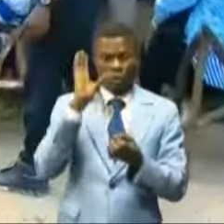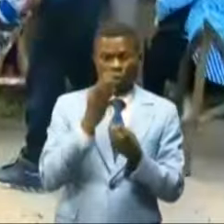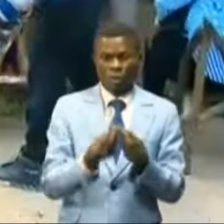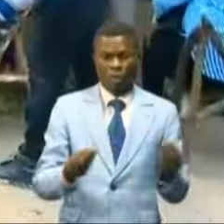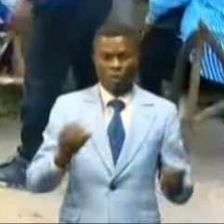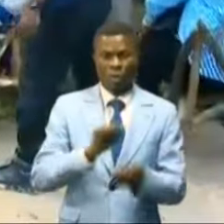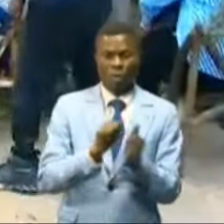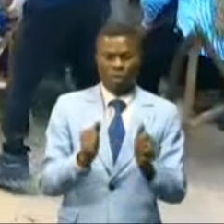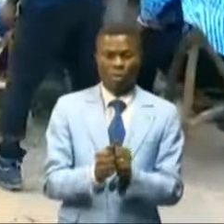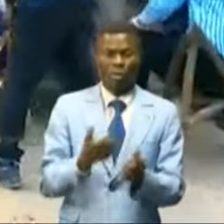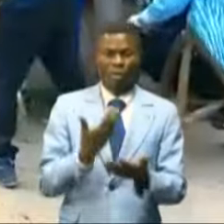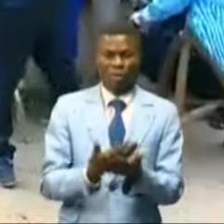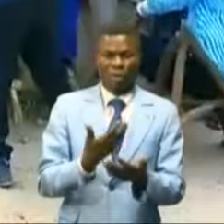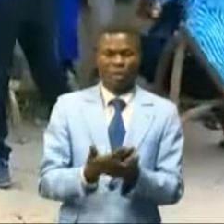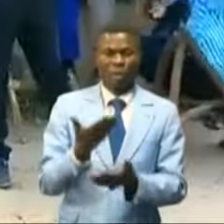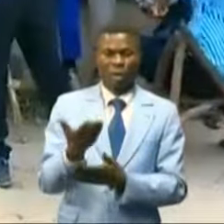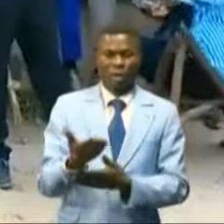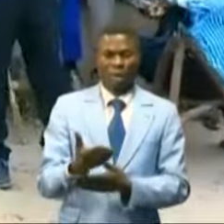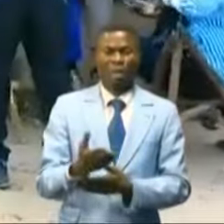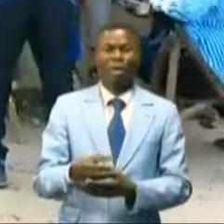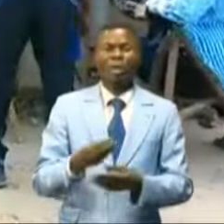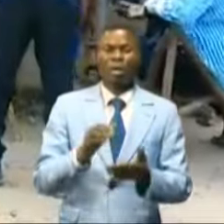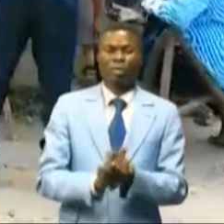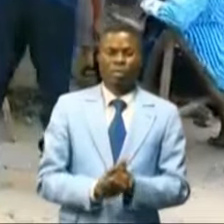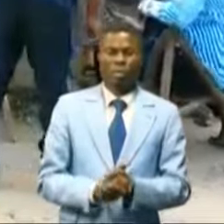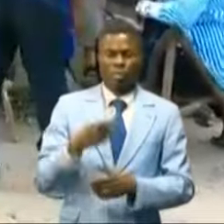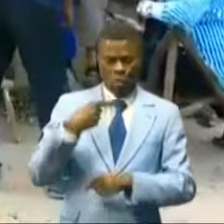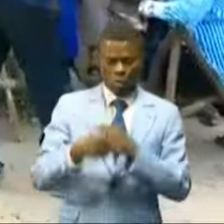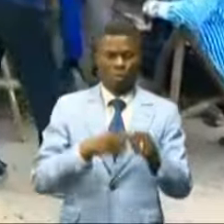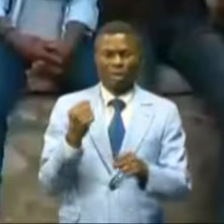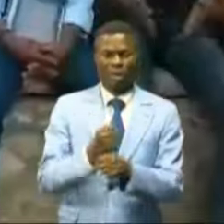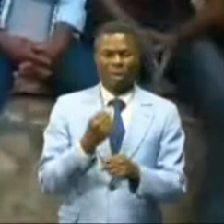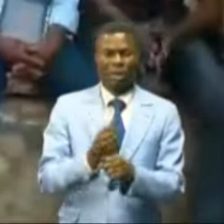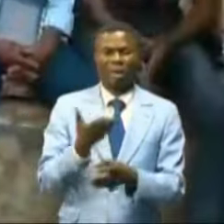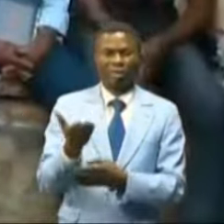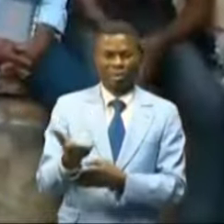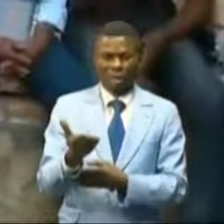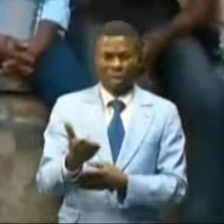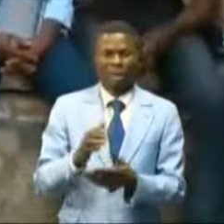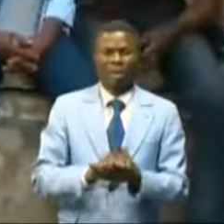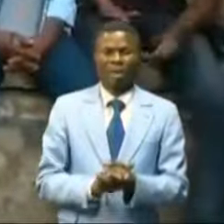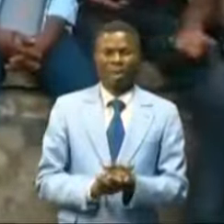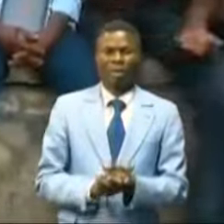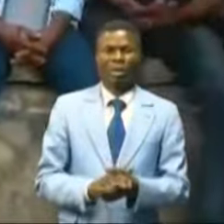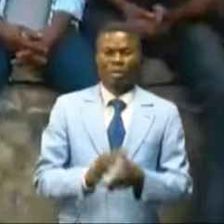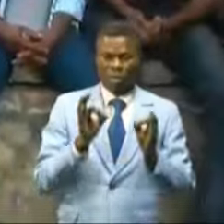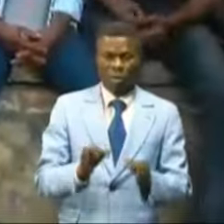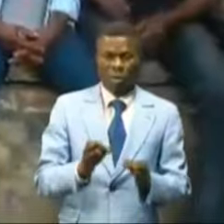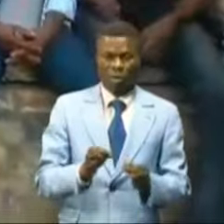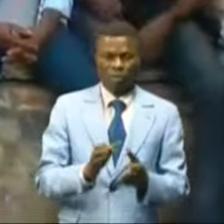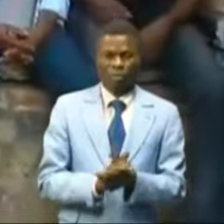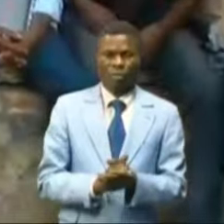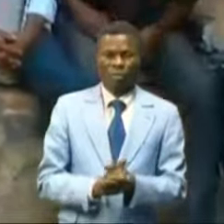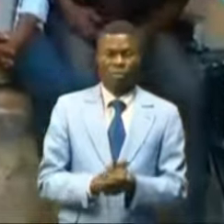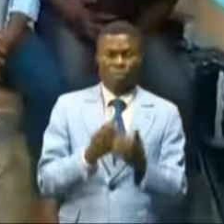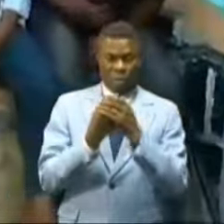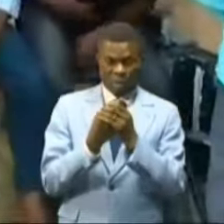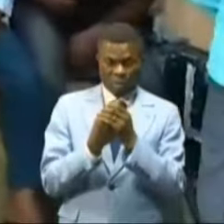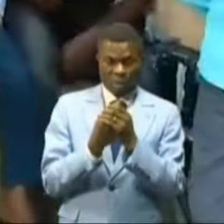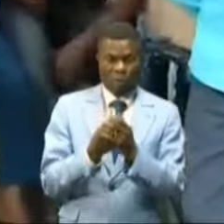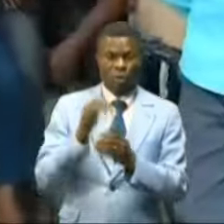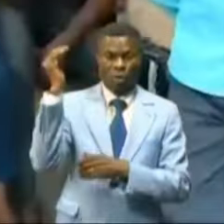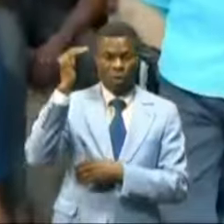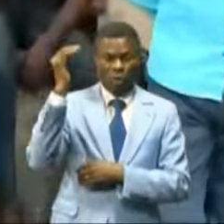une solution idoine pour pallier à la rentrée scolaire édition 2024-2025 qui pointe à l'horizon, également